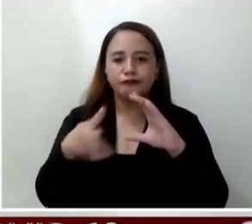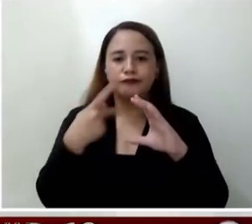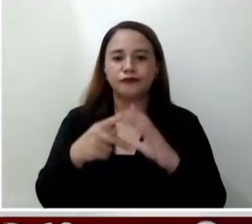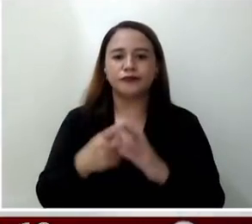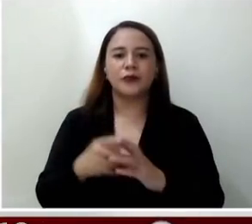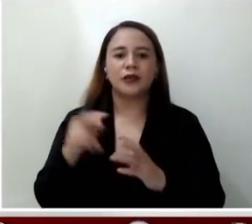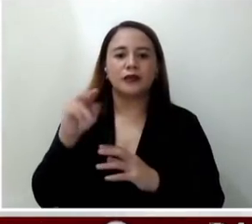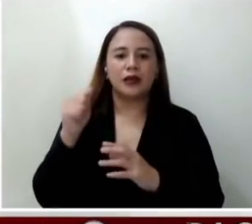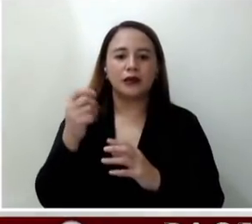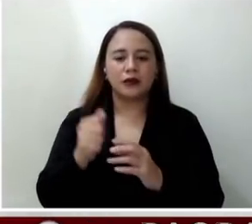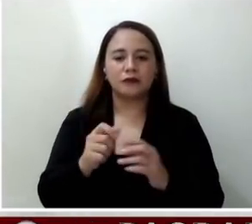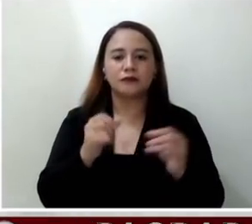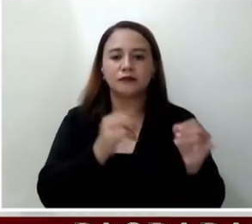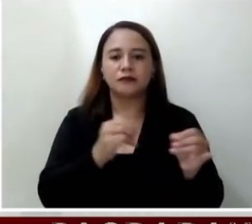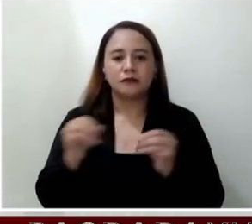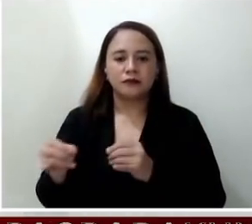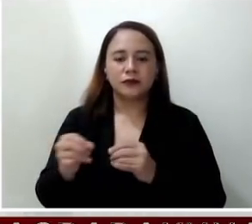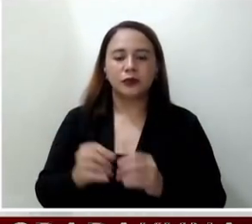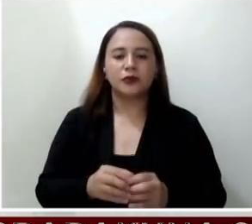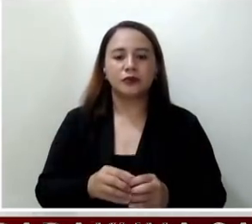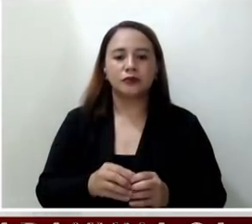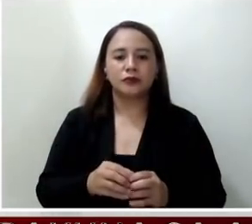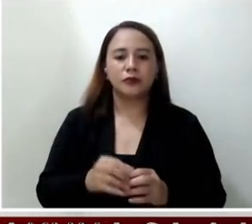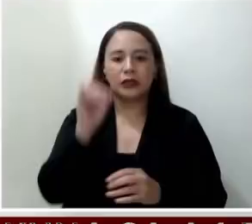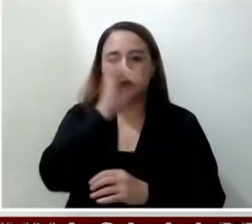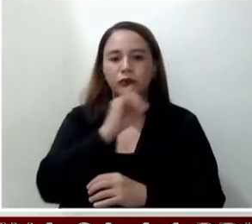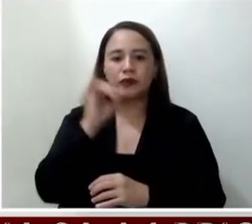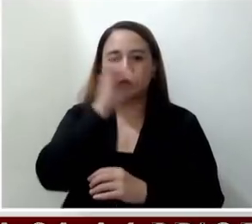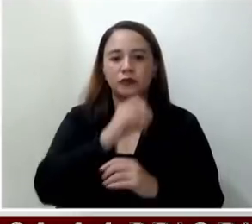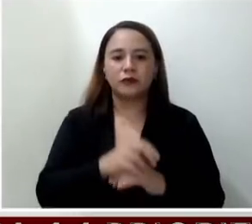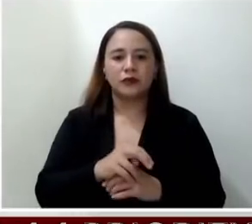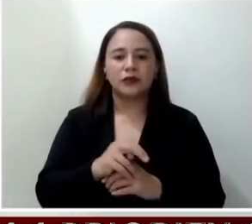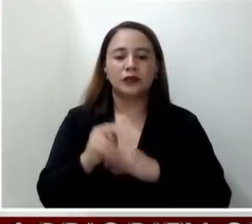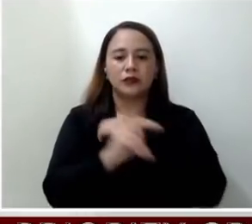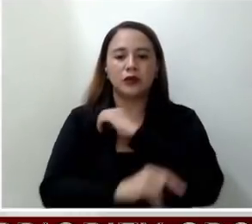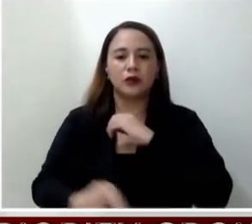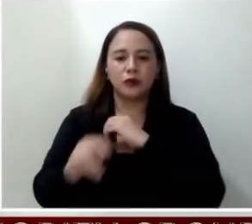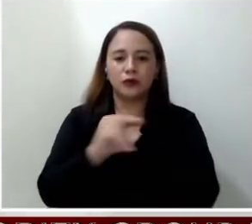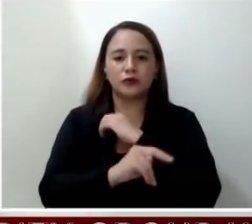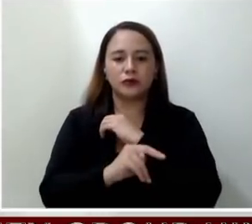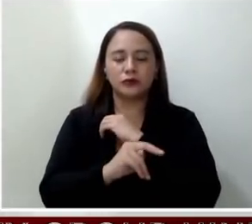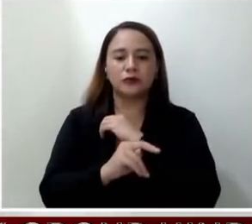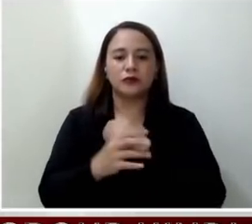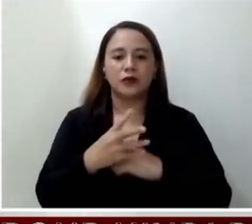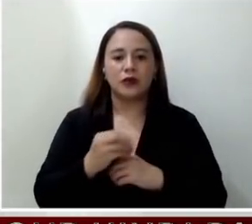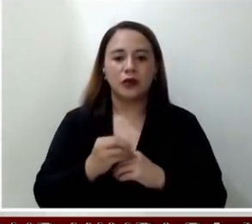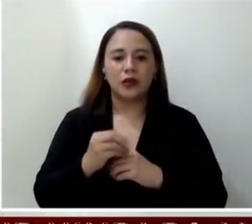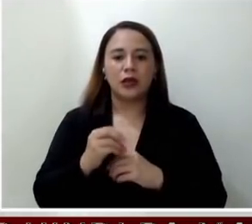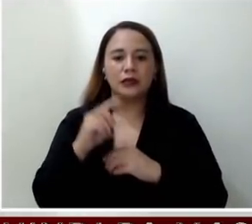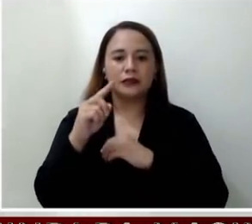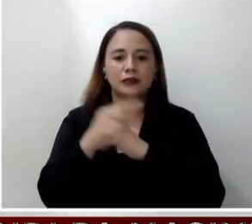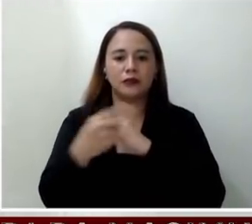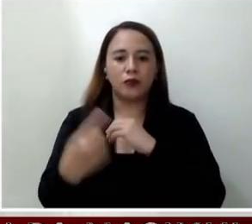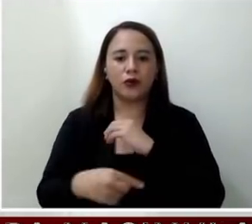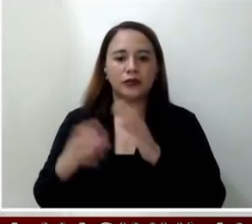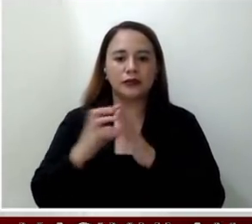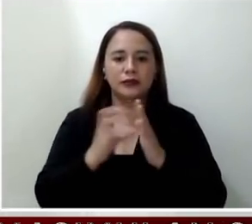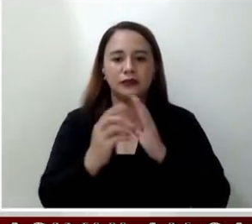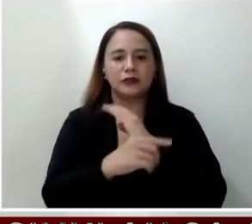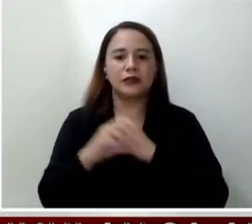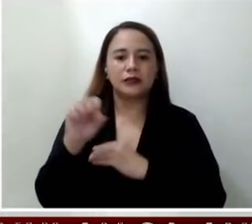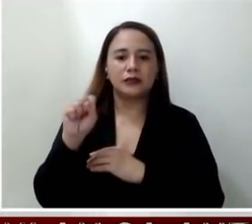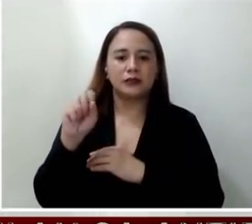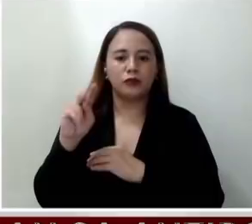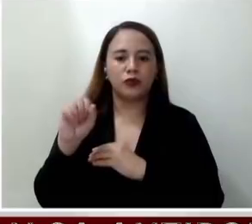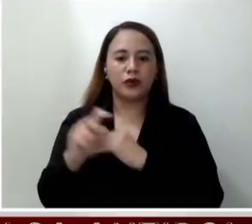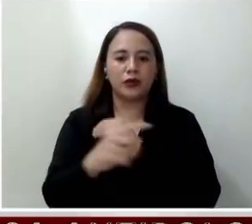City, Iloilo, Negros Oriental, Zamboanga City, Zamboanga Sibugay, Zamboanga del Sur